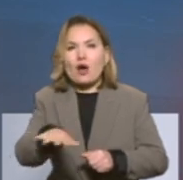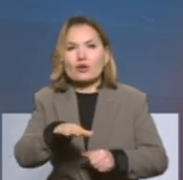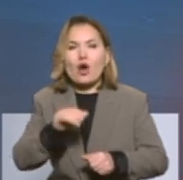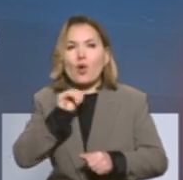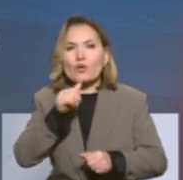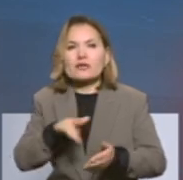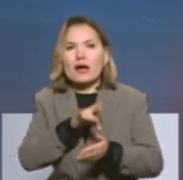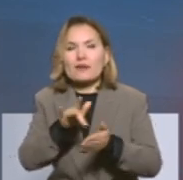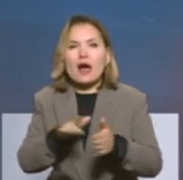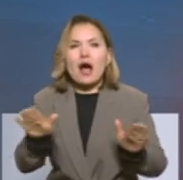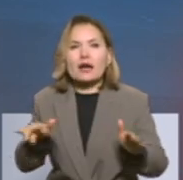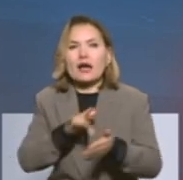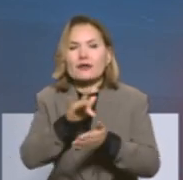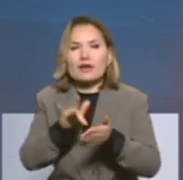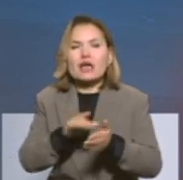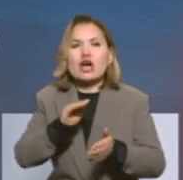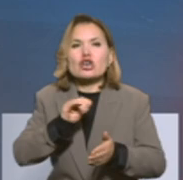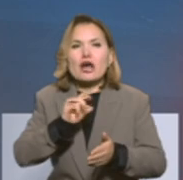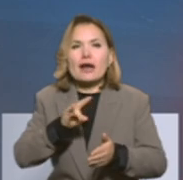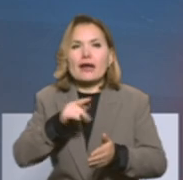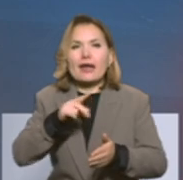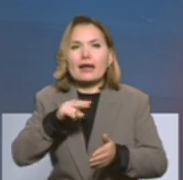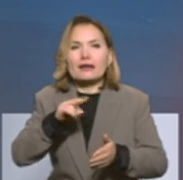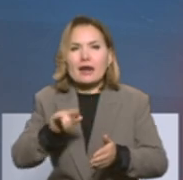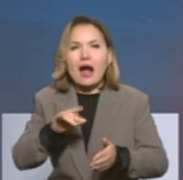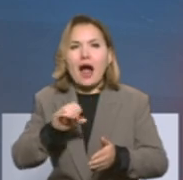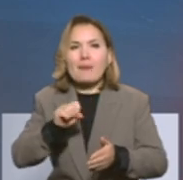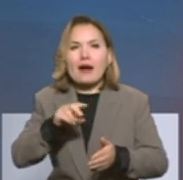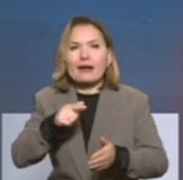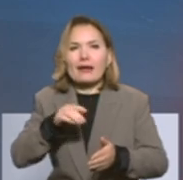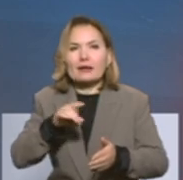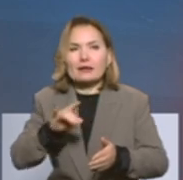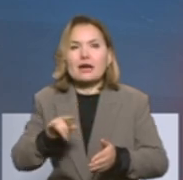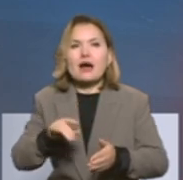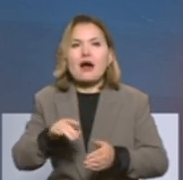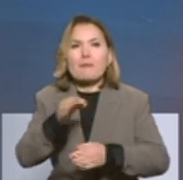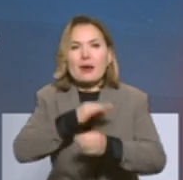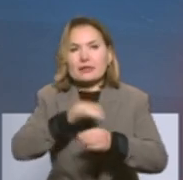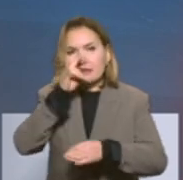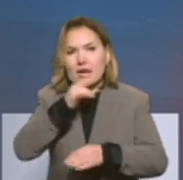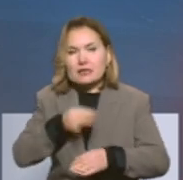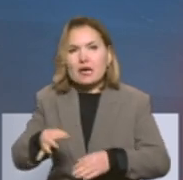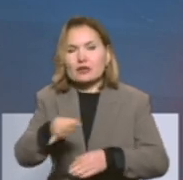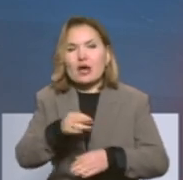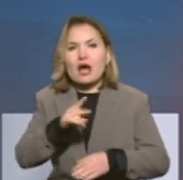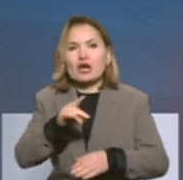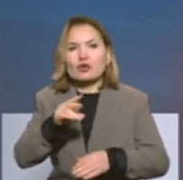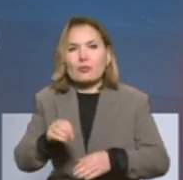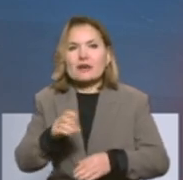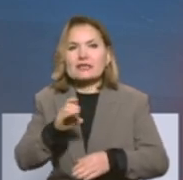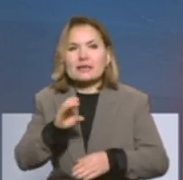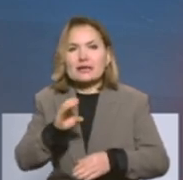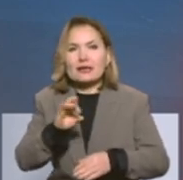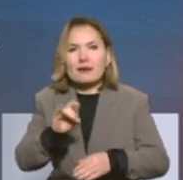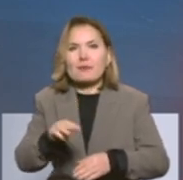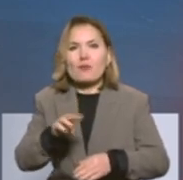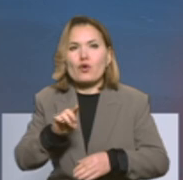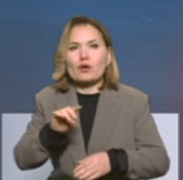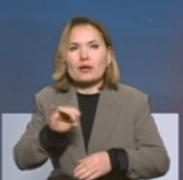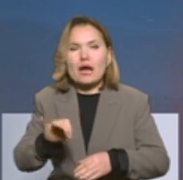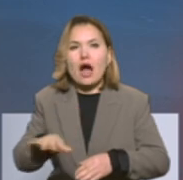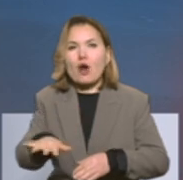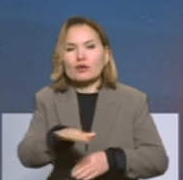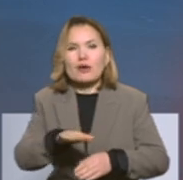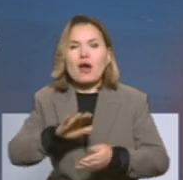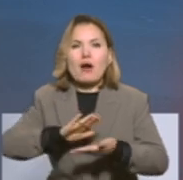Қостанайда Арқалық қаласы, Жангелді, Амангелді аудандары, Батыс Қазақстанда Теректі, Қаратөбе, Сырым, Бөрлі аудандарында